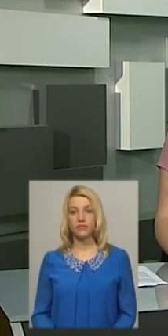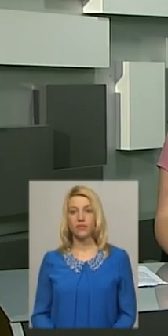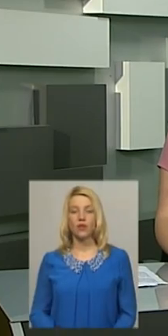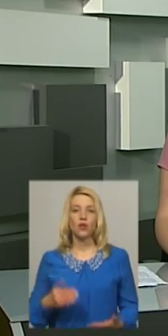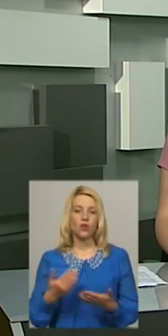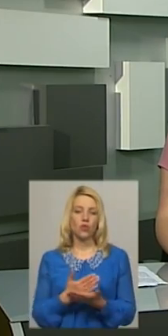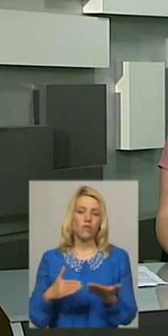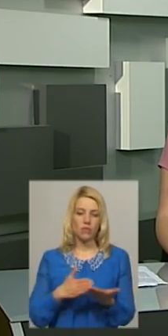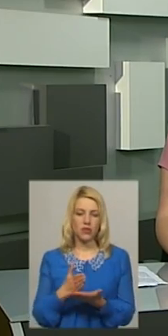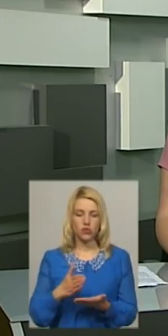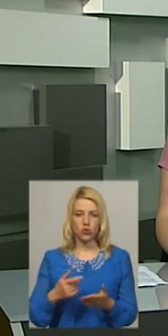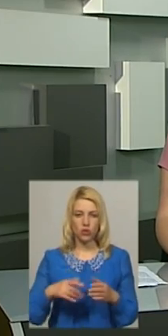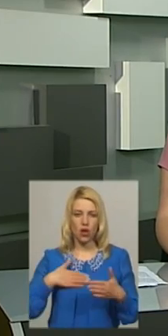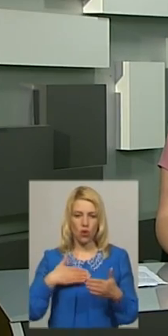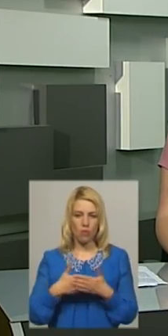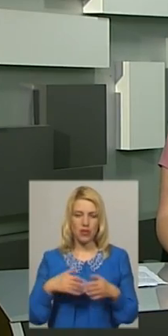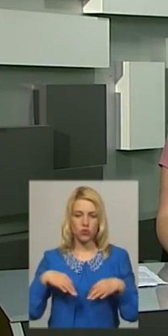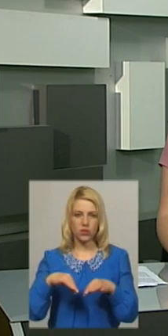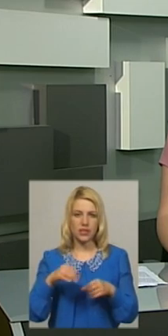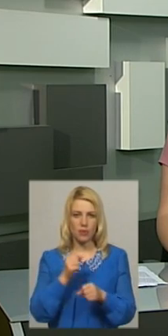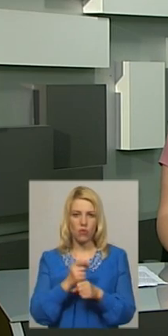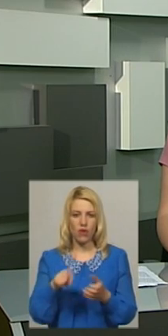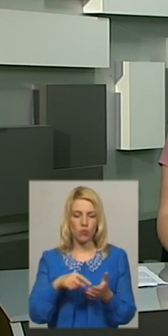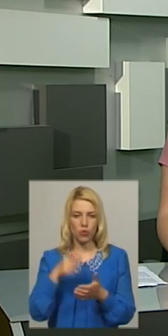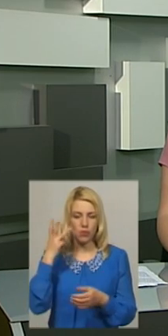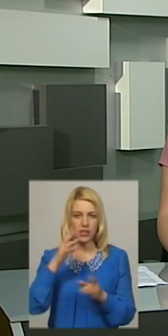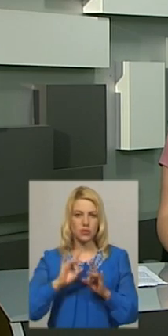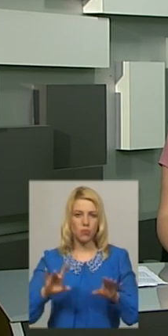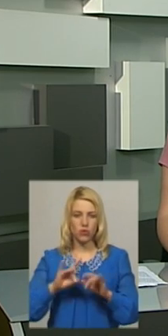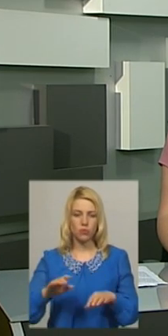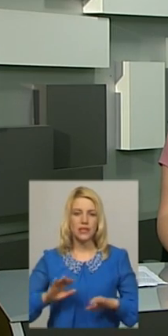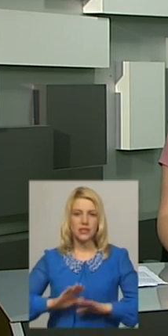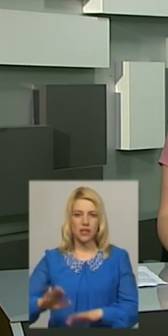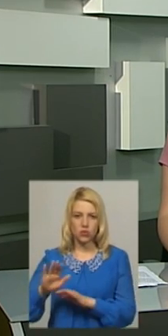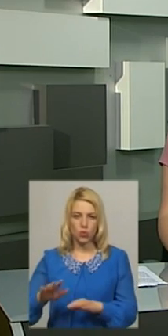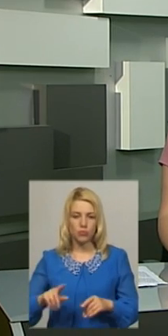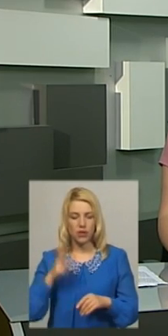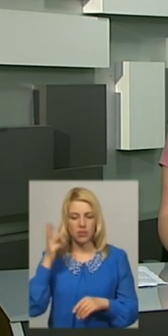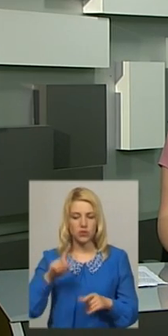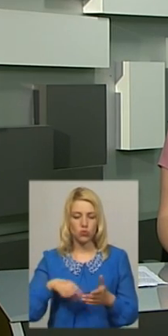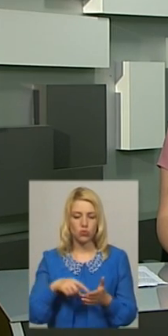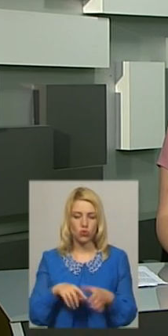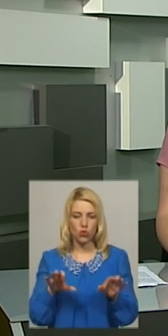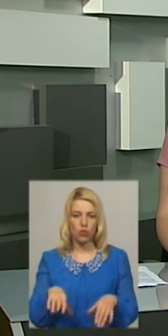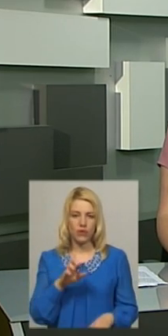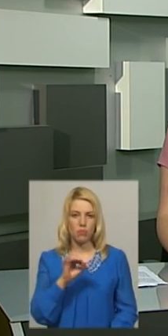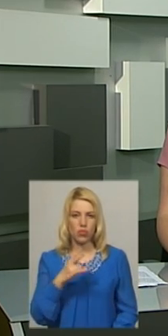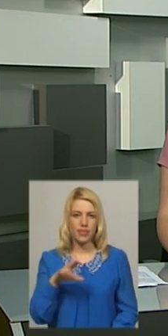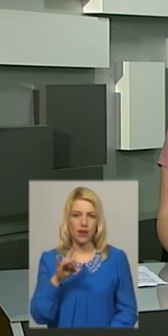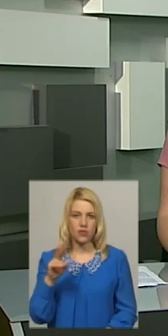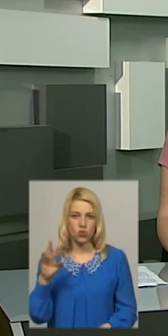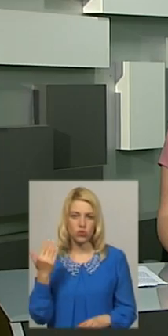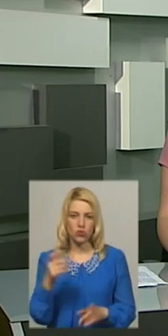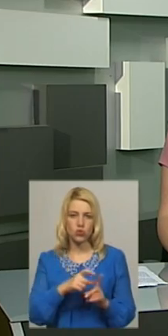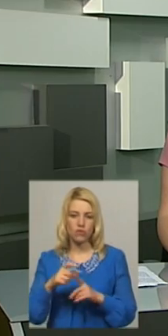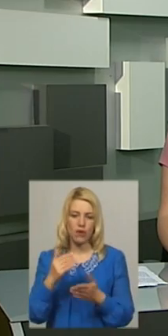Новий маршрут громадського транспорту запрацював у Хмельницькому. Про це повідомив заступник Хмельницького міського голови Андрій Бондаренко. За його словами,